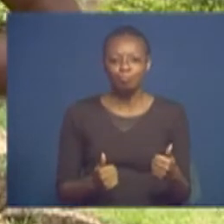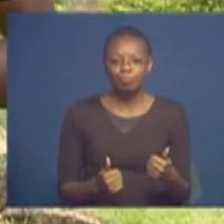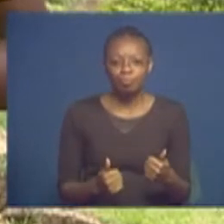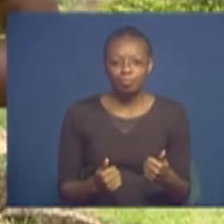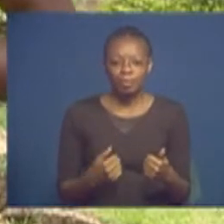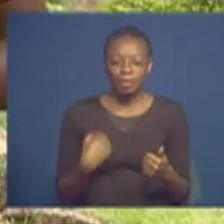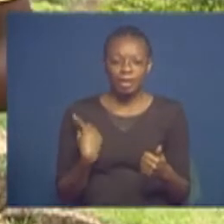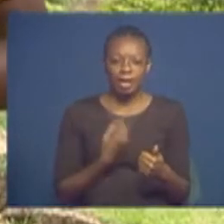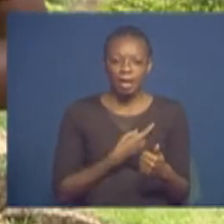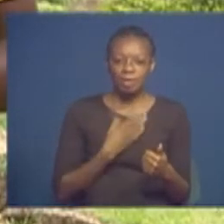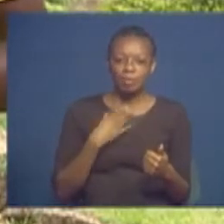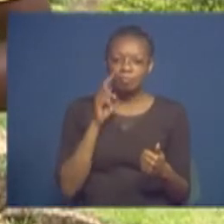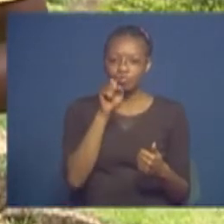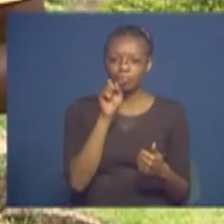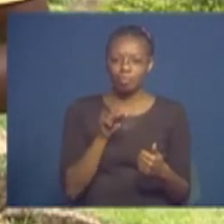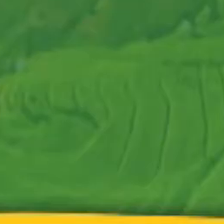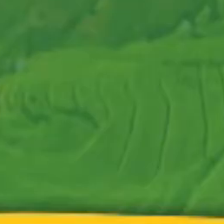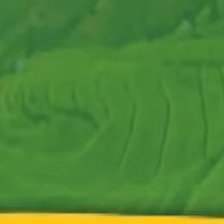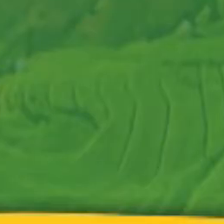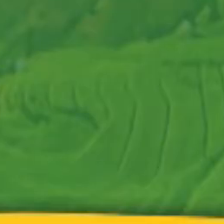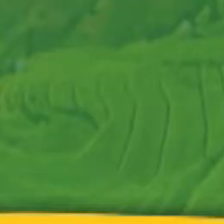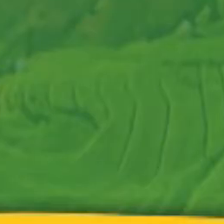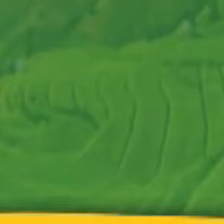vizuri. Wacha sasa tupate vidokezo.